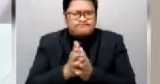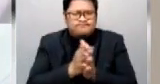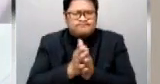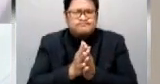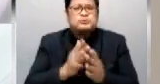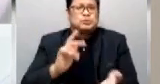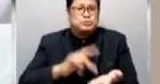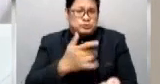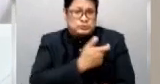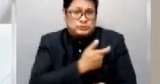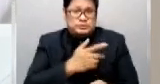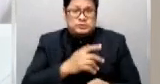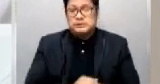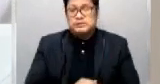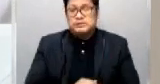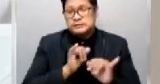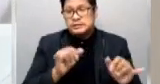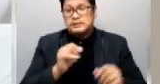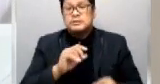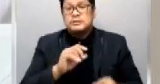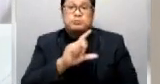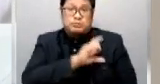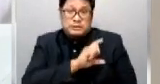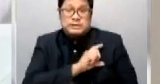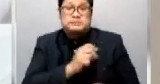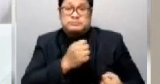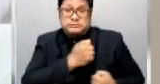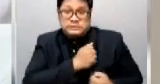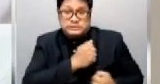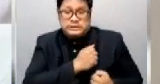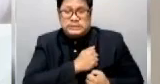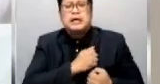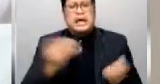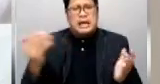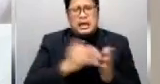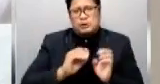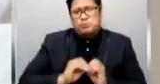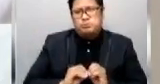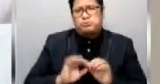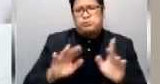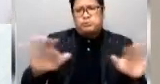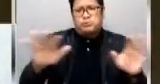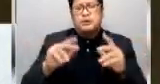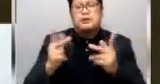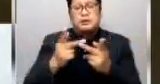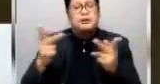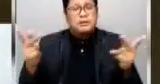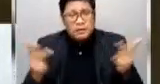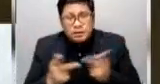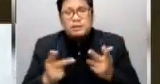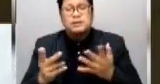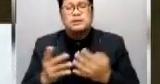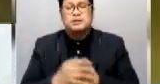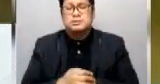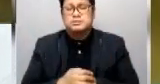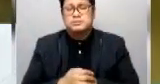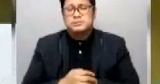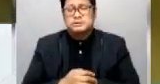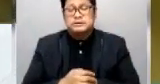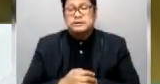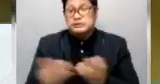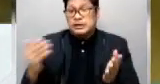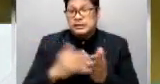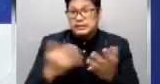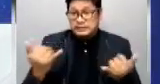at military, pwede natin ito i-disperse sa mga areas, na mga convergent areas. Sa ngayon, tinatapatan ng gobyerno